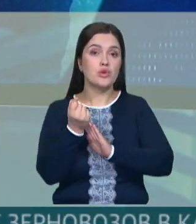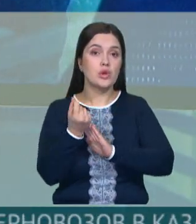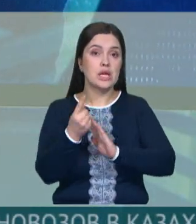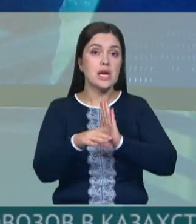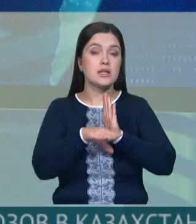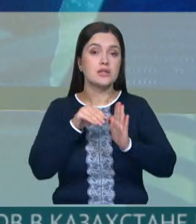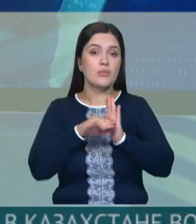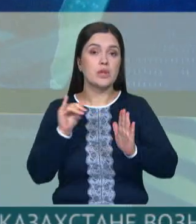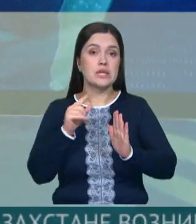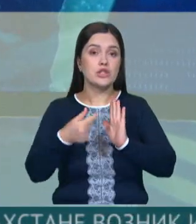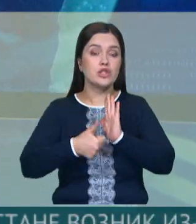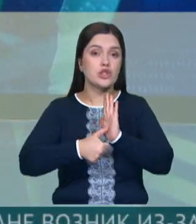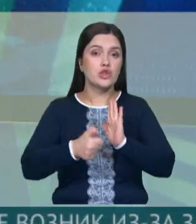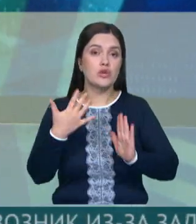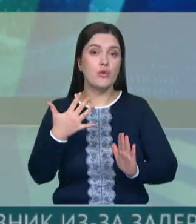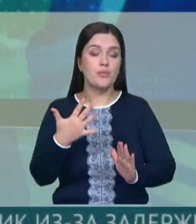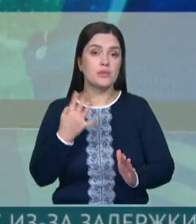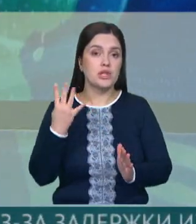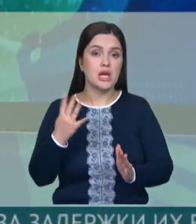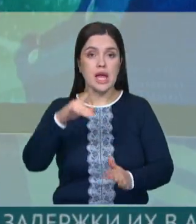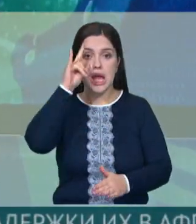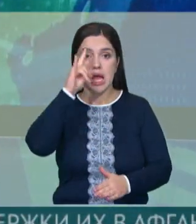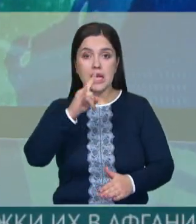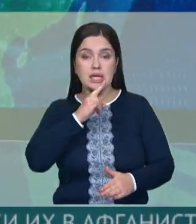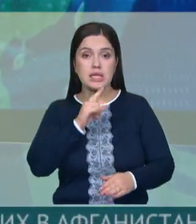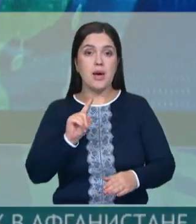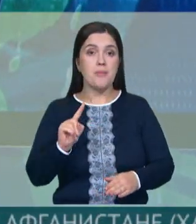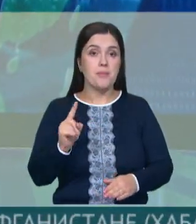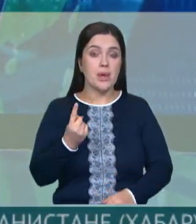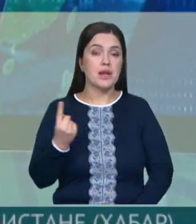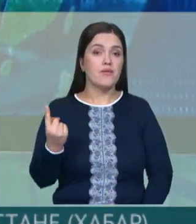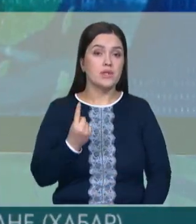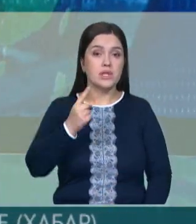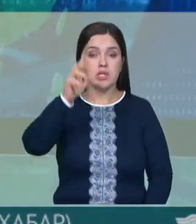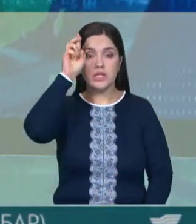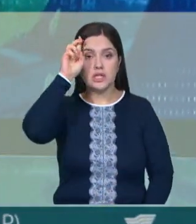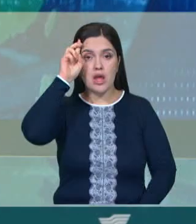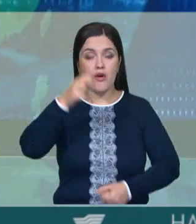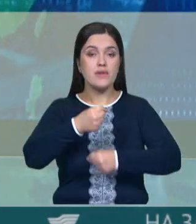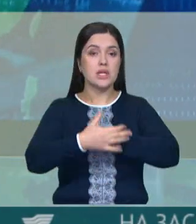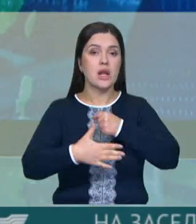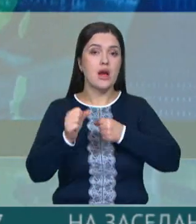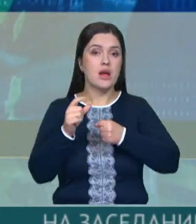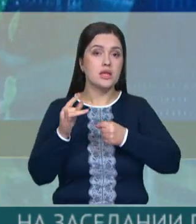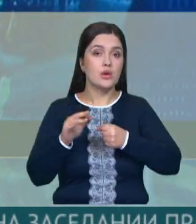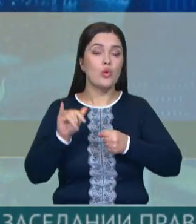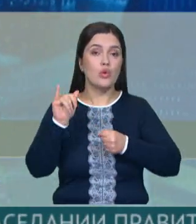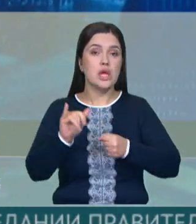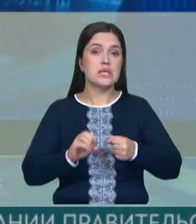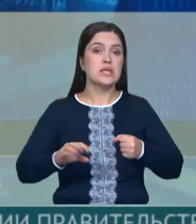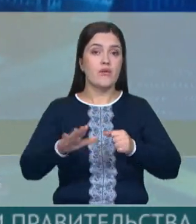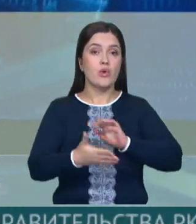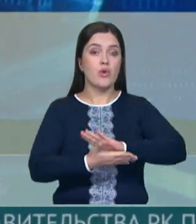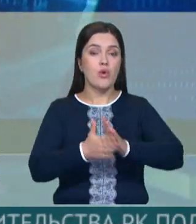проголосовали 511 депутатов из 654. Казахстан – первая и единственная страна в Центральной Азии,